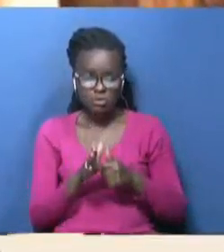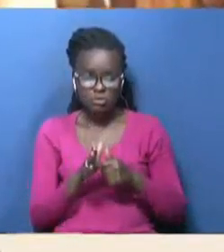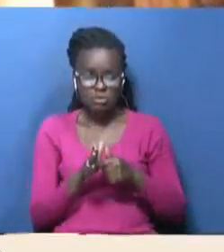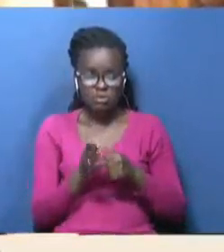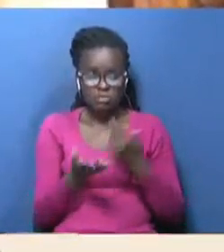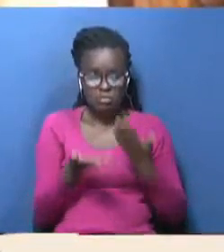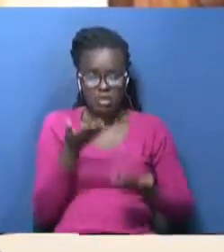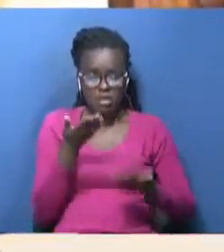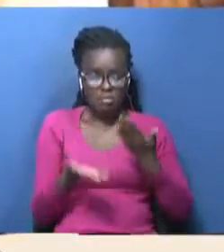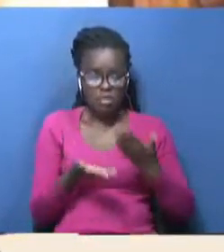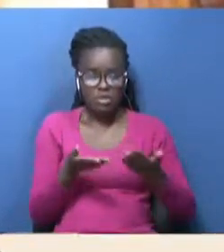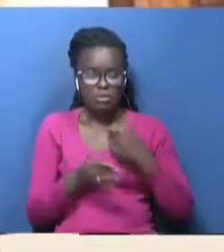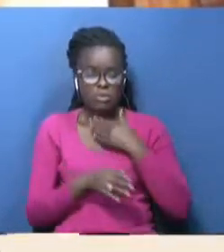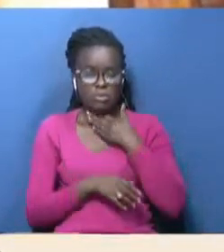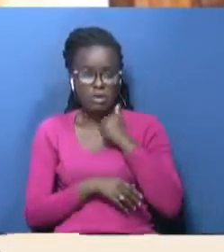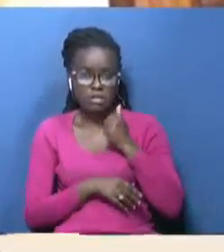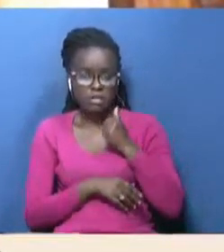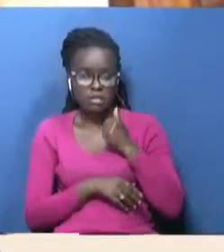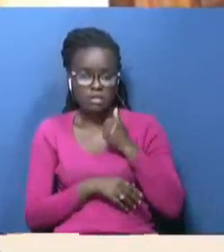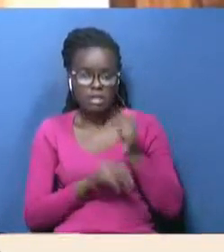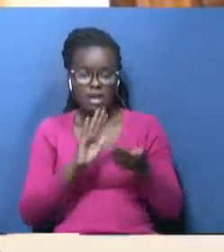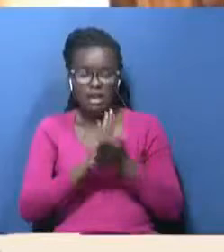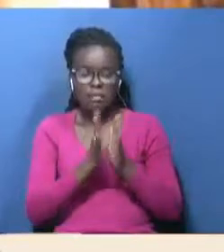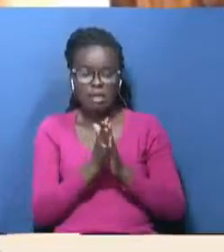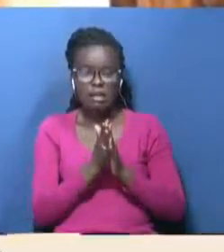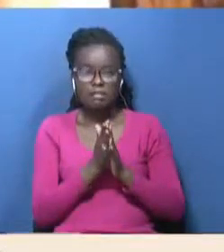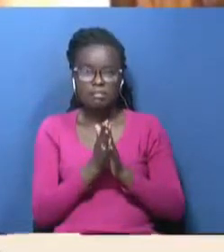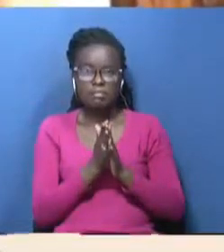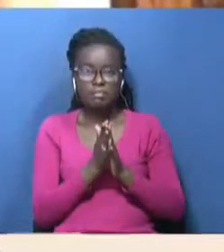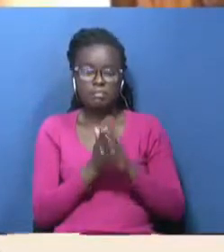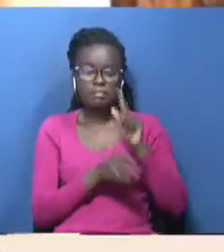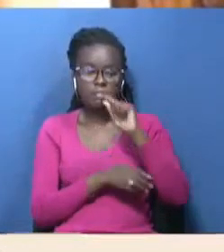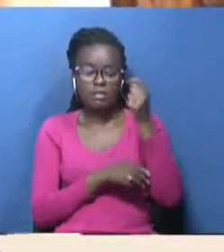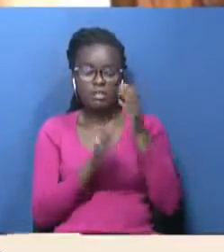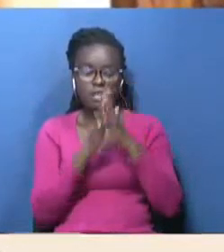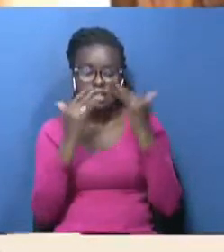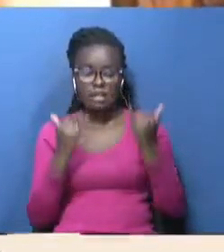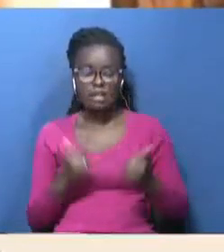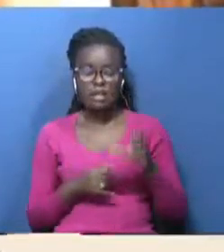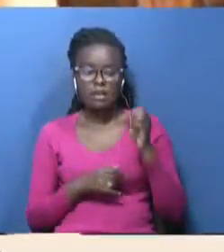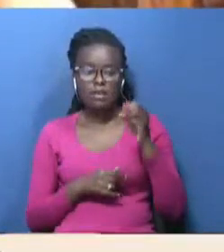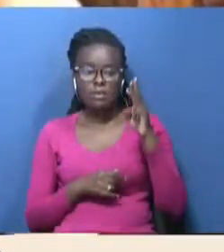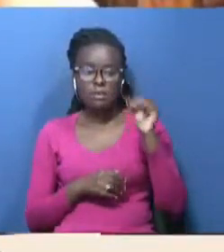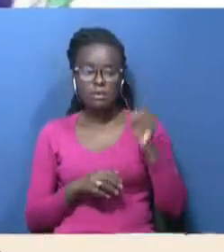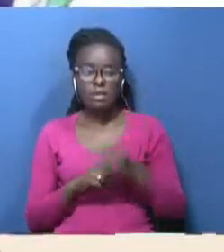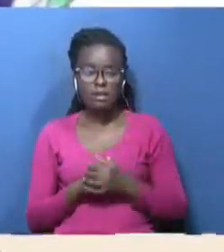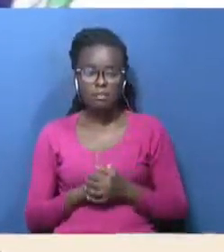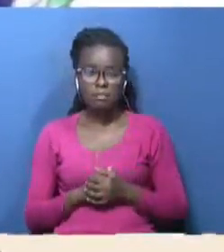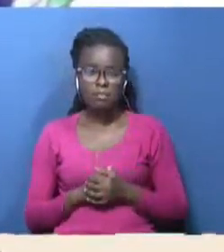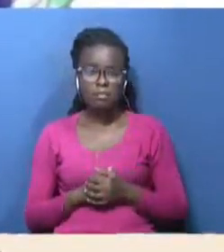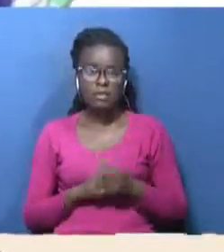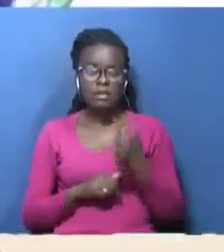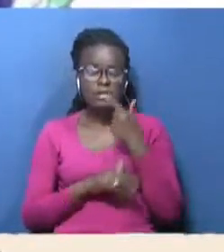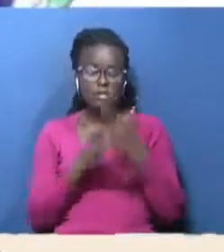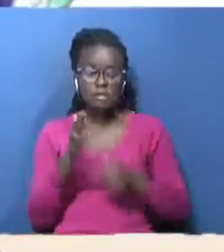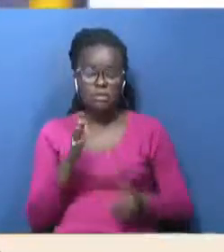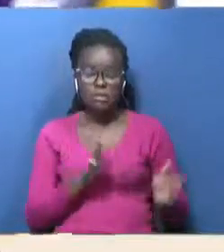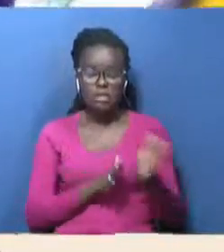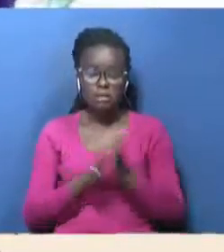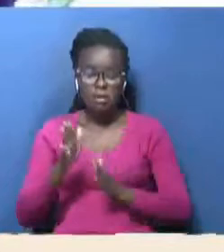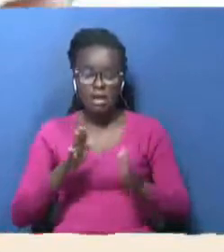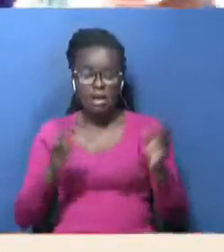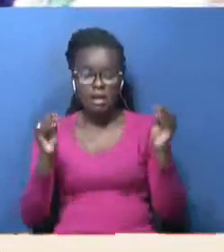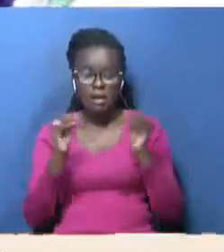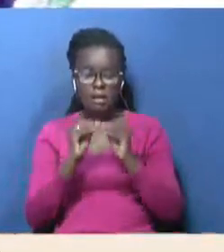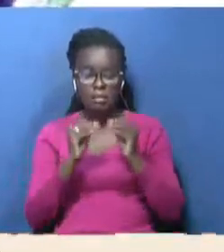citiganĩte cia atĩ aya gũgakorwo ndebe-inĩ, na rĩu kĩama kĩa ODM gĩkiuga nĩ kĩharĩrĩirie